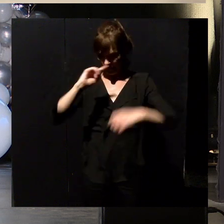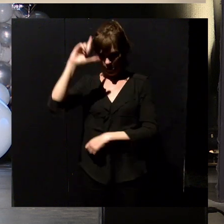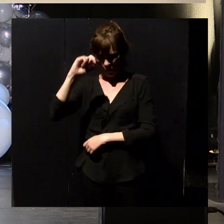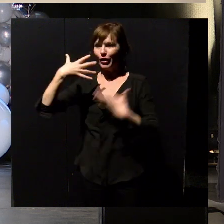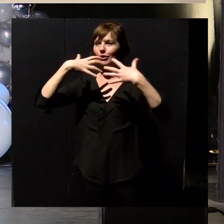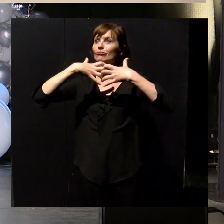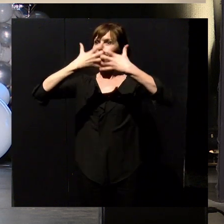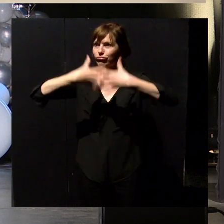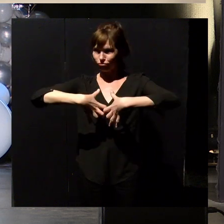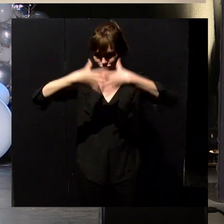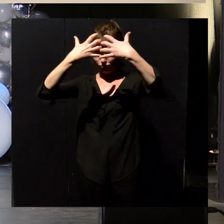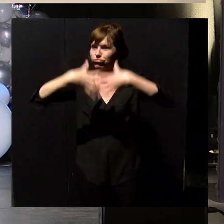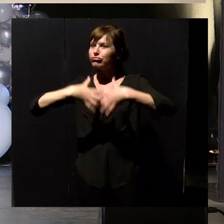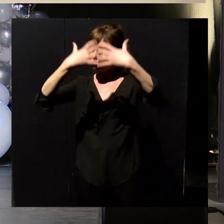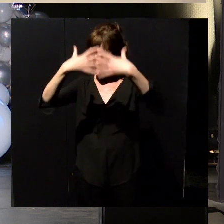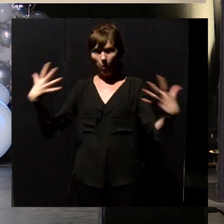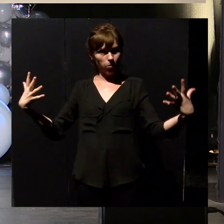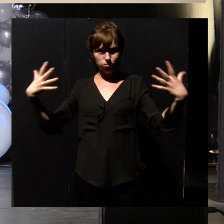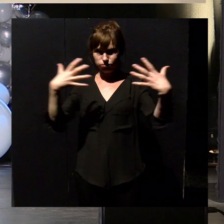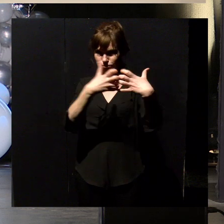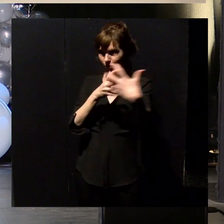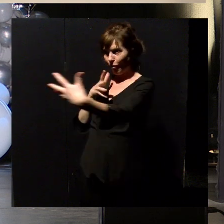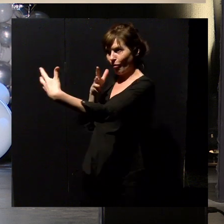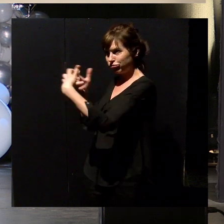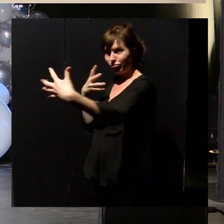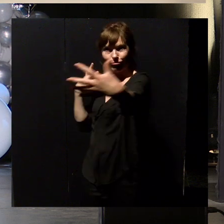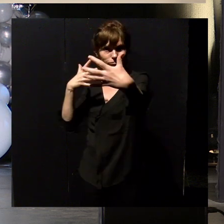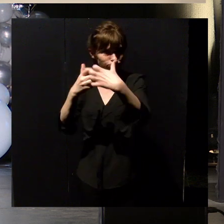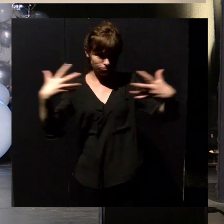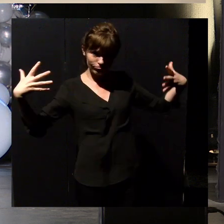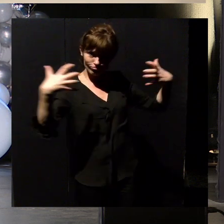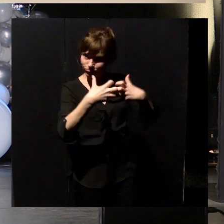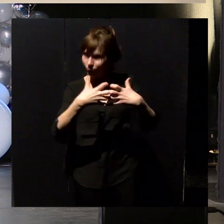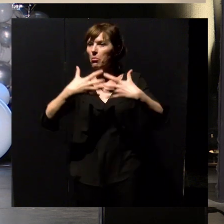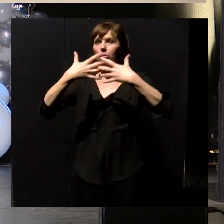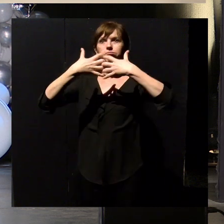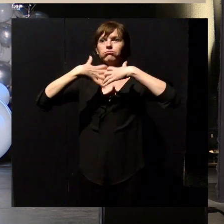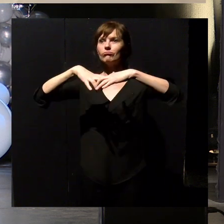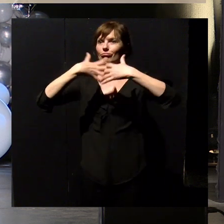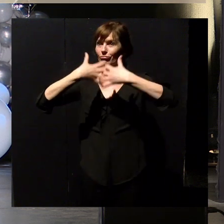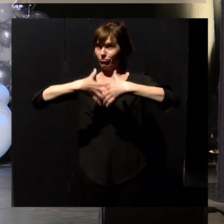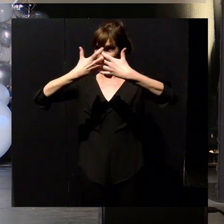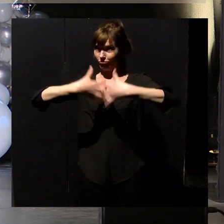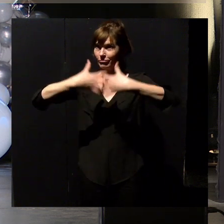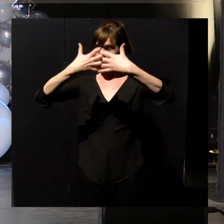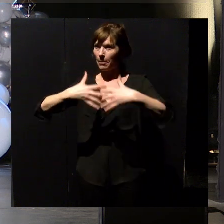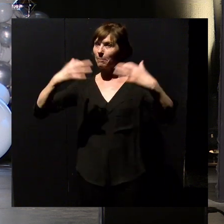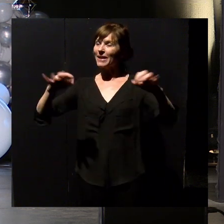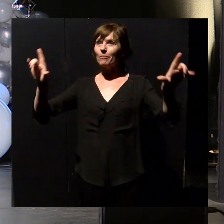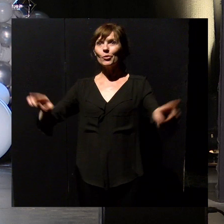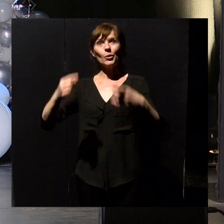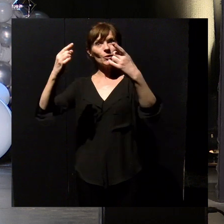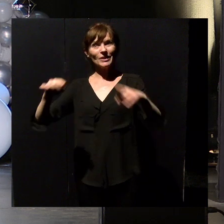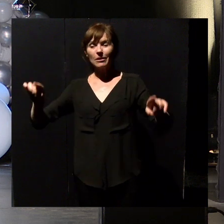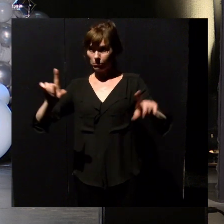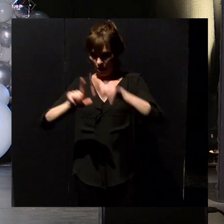va s'accorder avec d'autres instruments, à droite, à gauche, et permettre une harmonie. Cette musique cérébrale, on peut